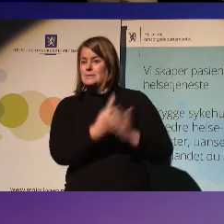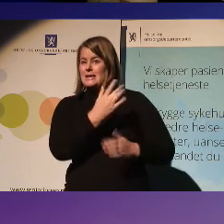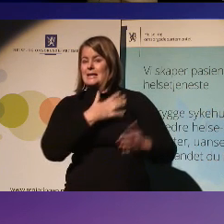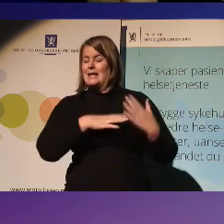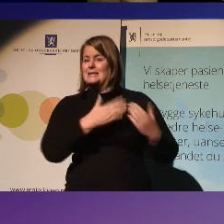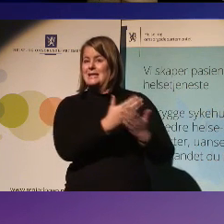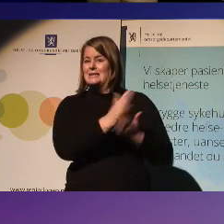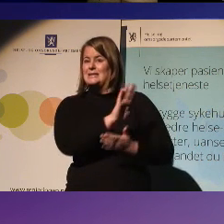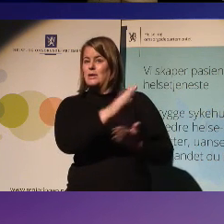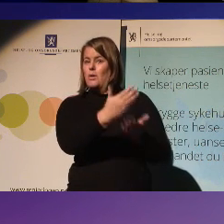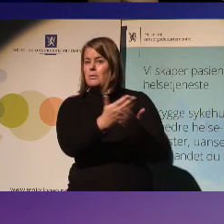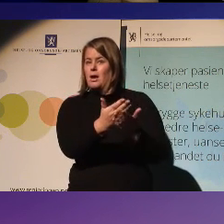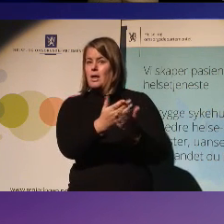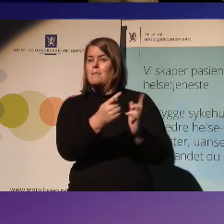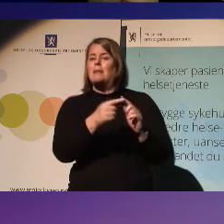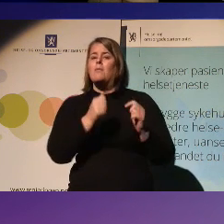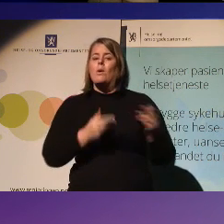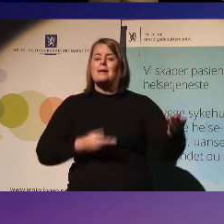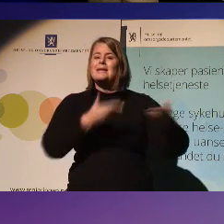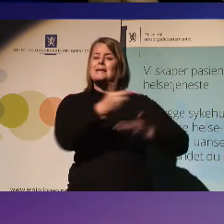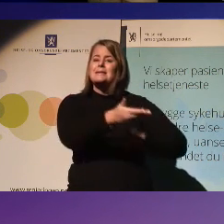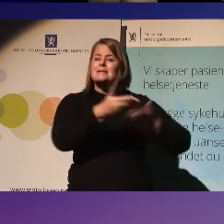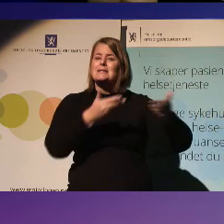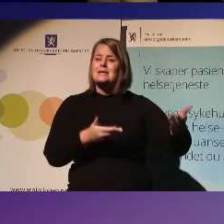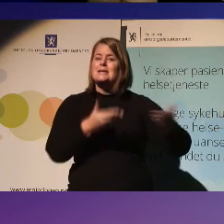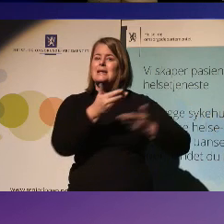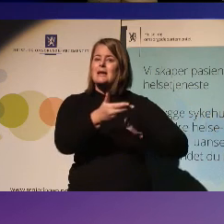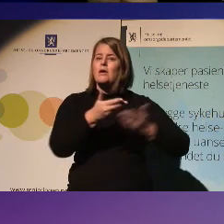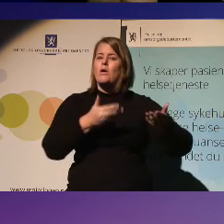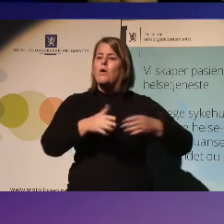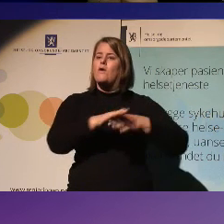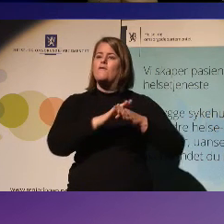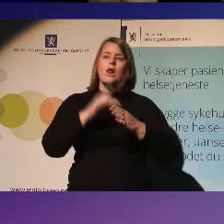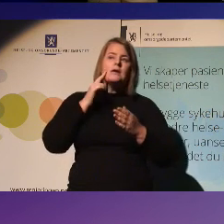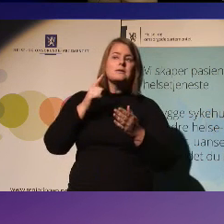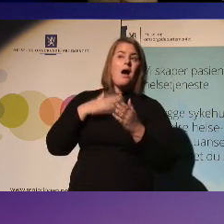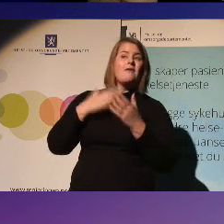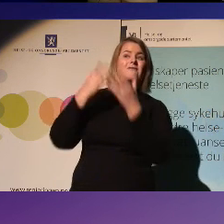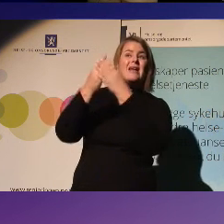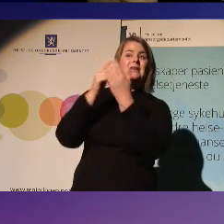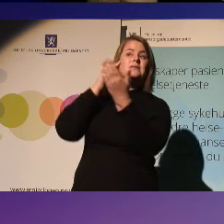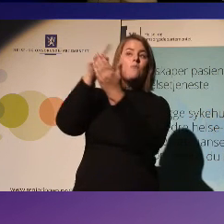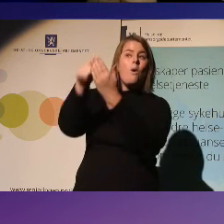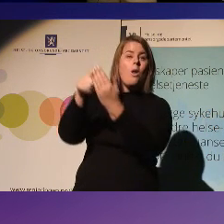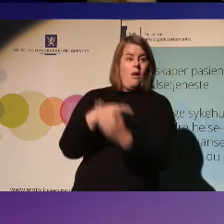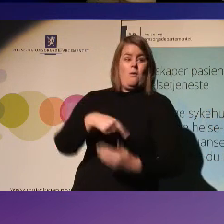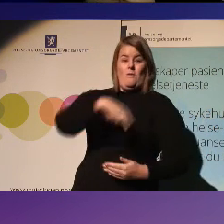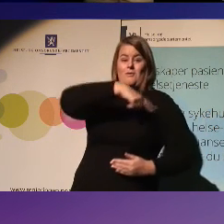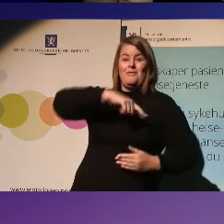det også gjensidig. Og at det eierskap til det målbildet som vi utfordres felles på.